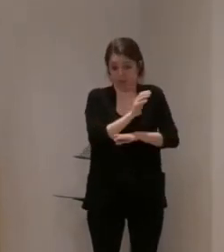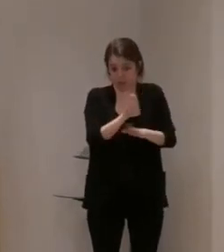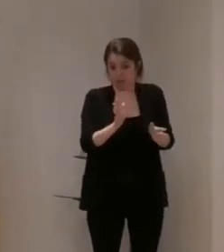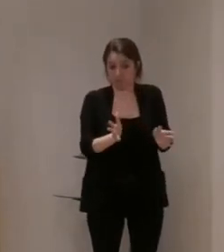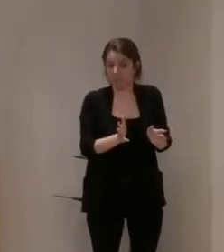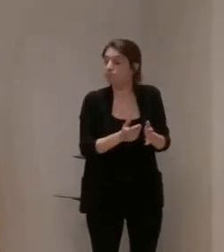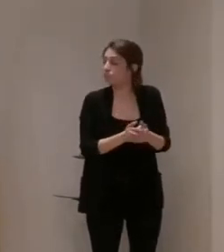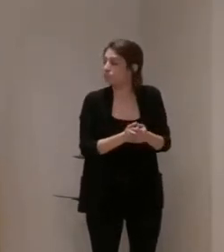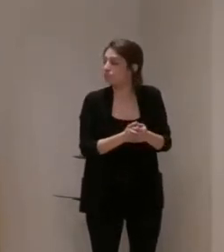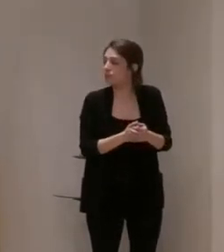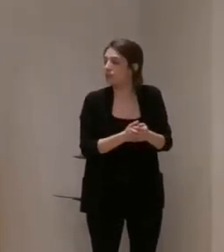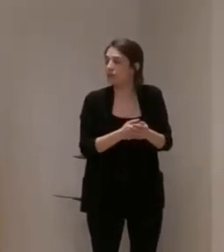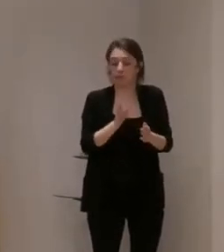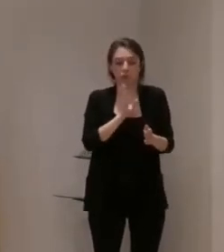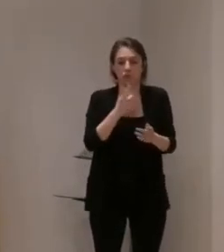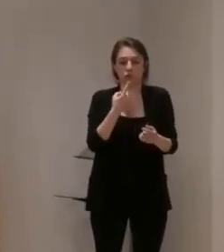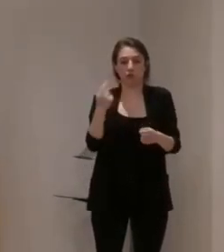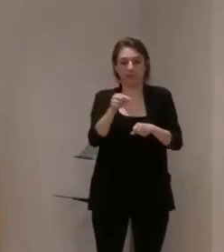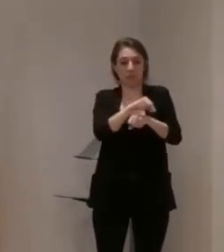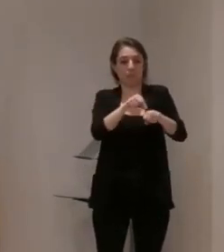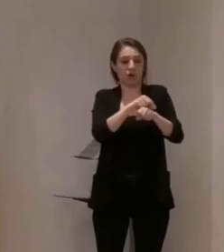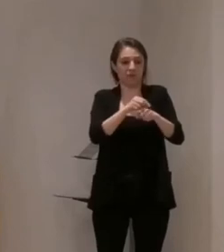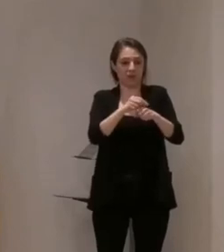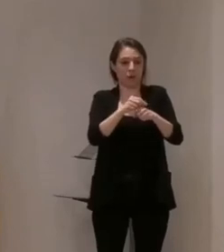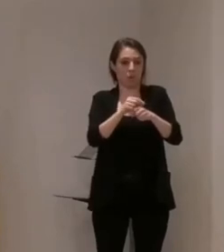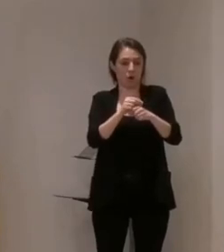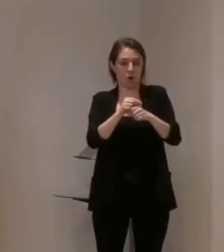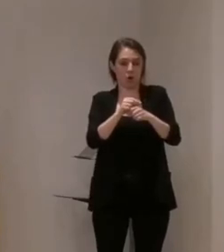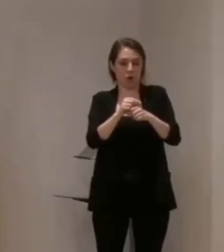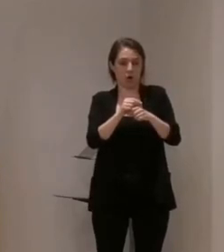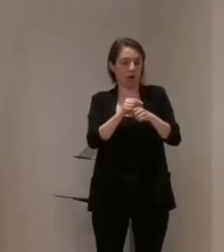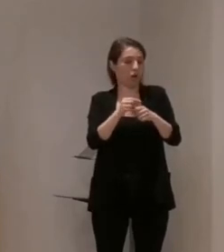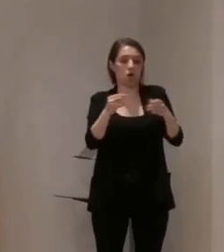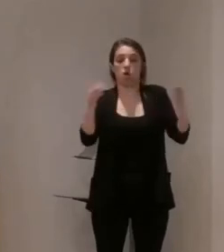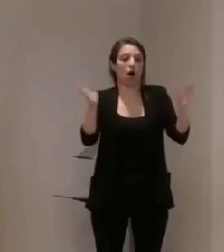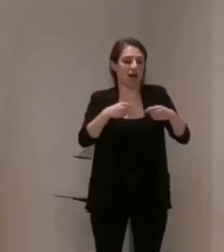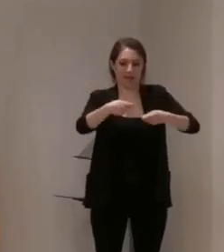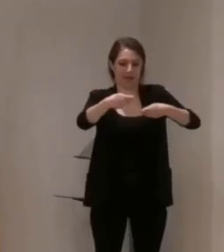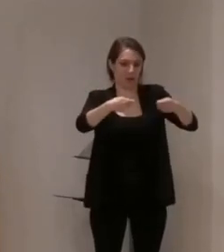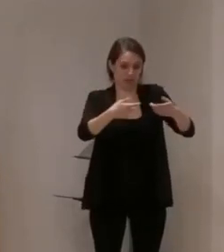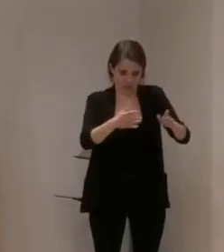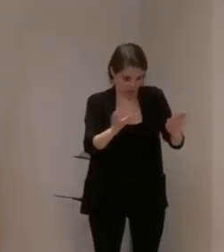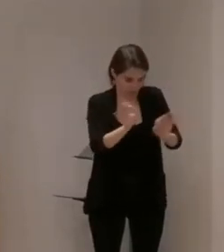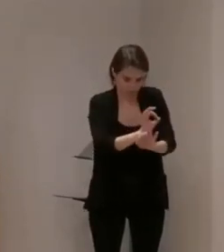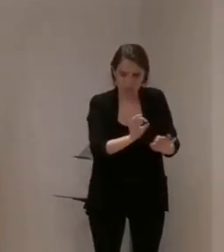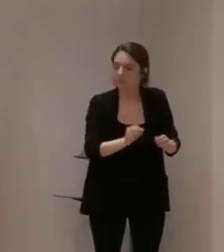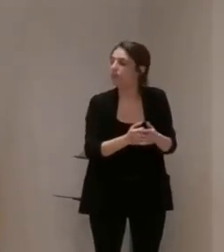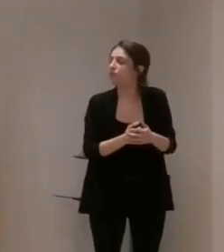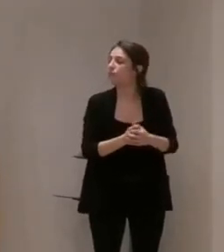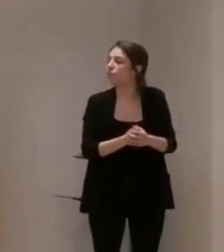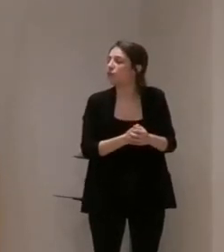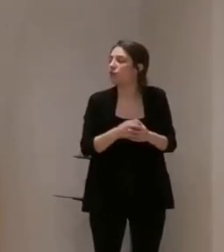aquí interpel·lació política, ho deies tu abans, no hi ha possible negociació. I a tot això la Pilar em deia abans,